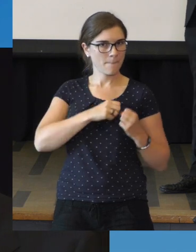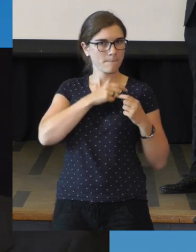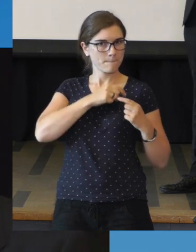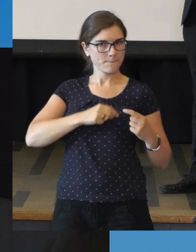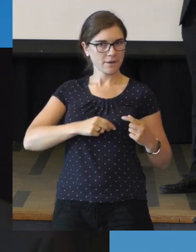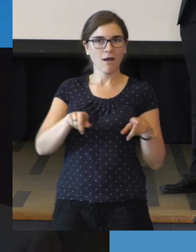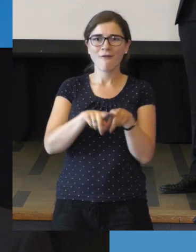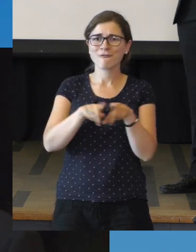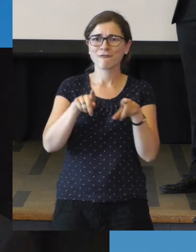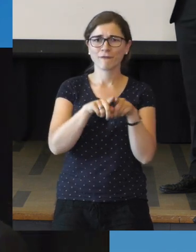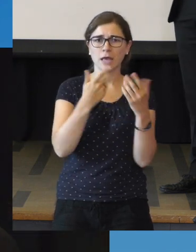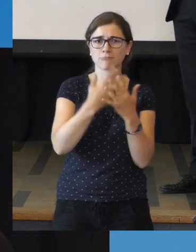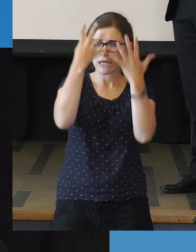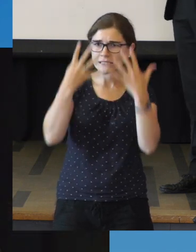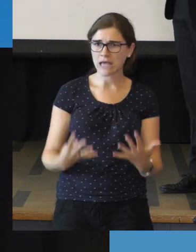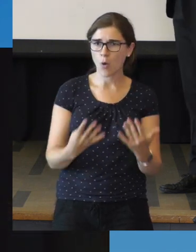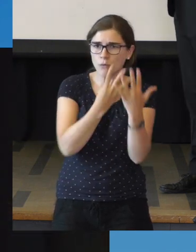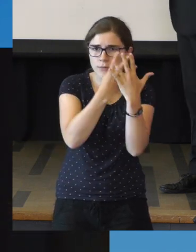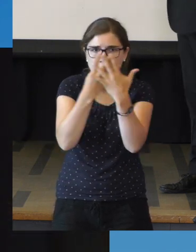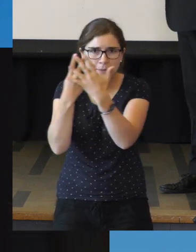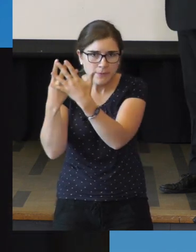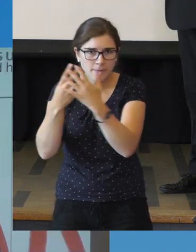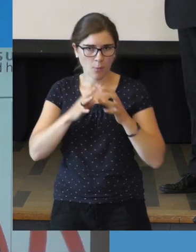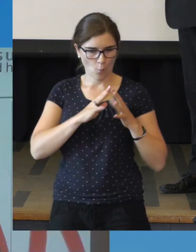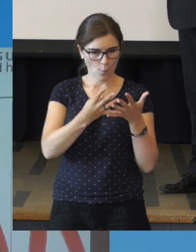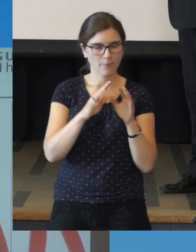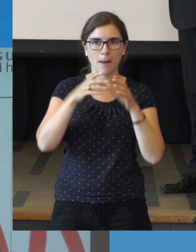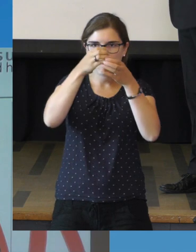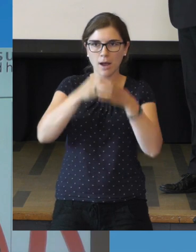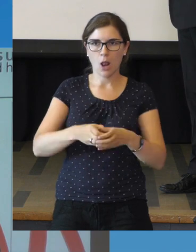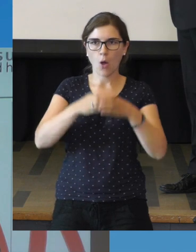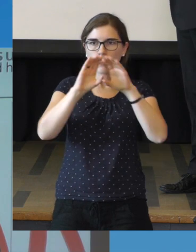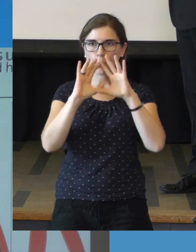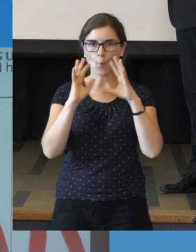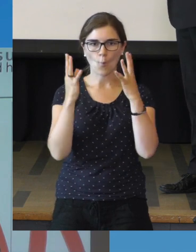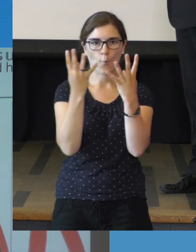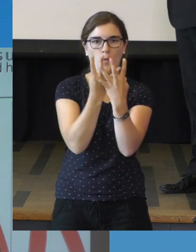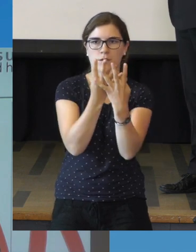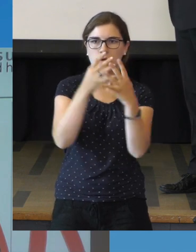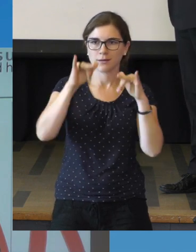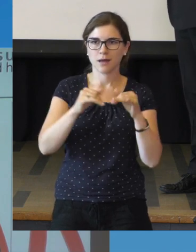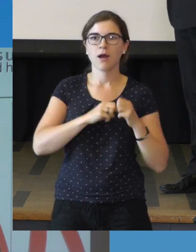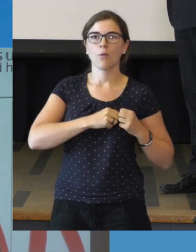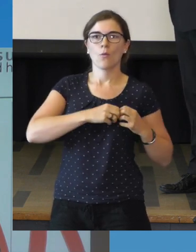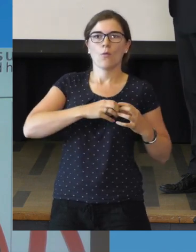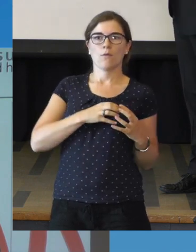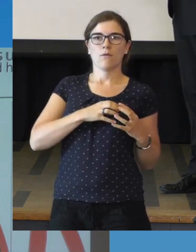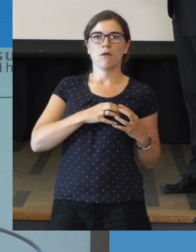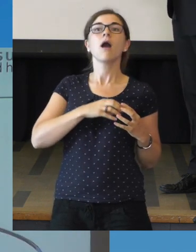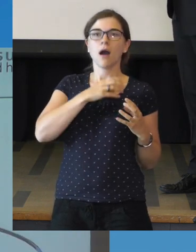wie ein Maschendrahtsystem, der zusammengefaltet auf dem Ballon liegt. Und diesen Ballon dehnen wir dann auf und dann hält dieser Stent das